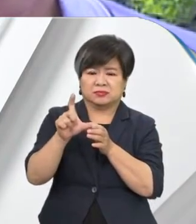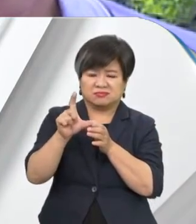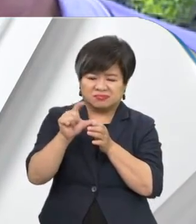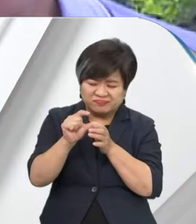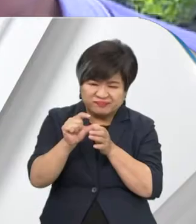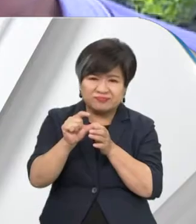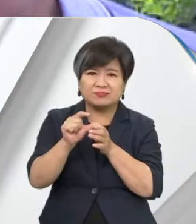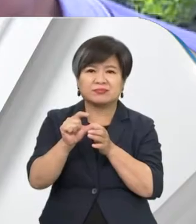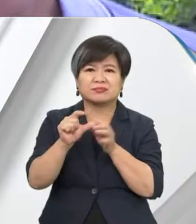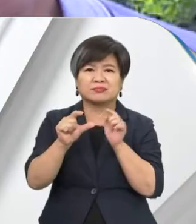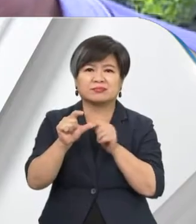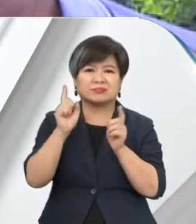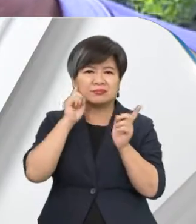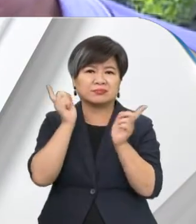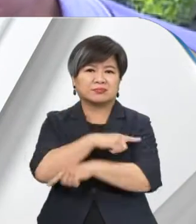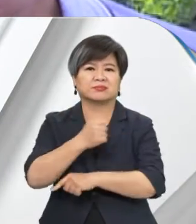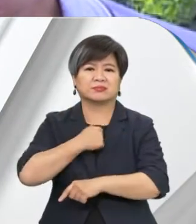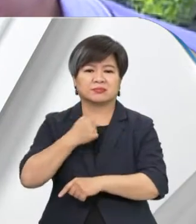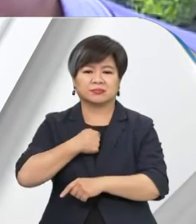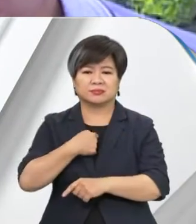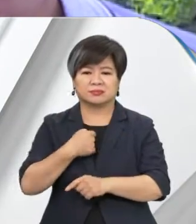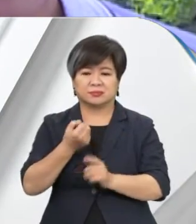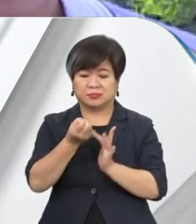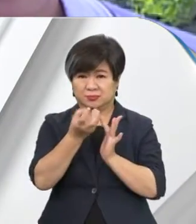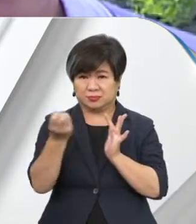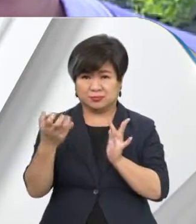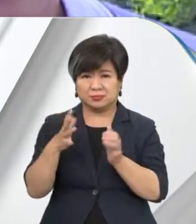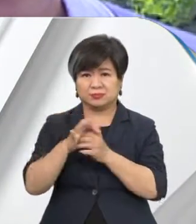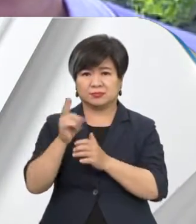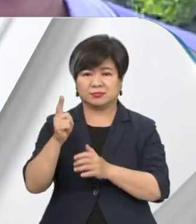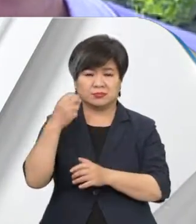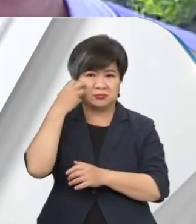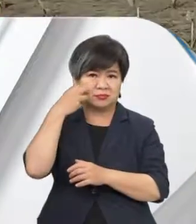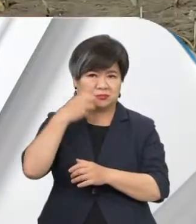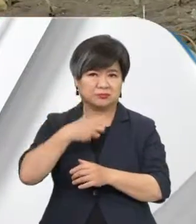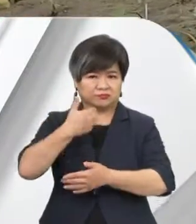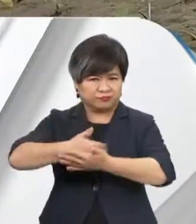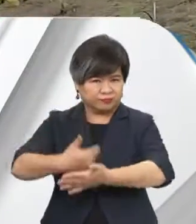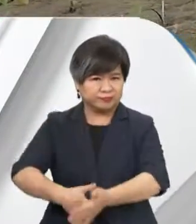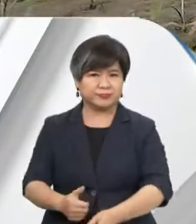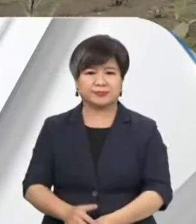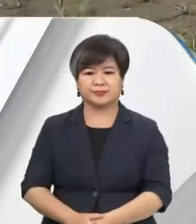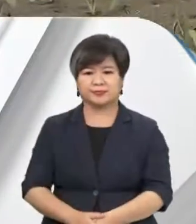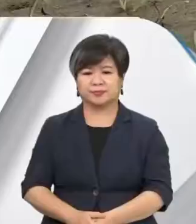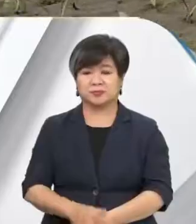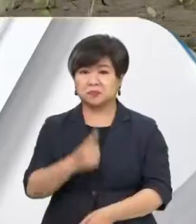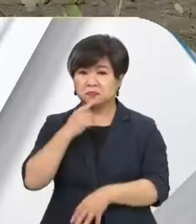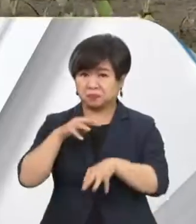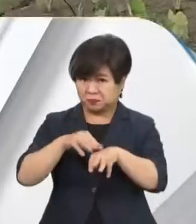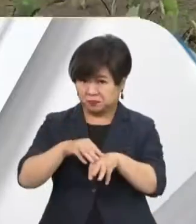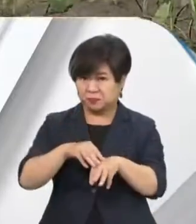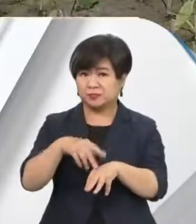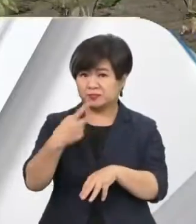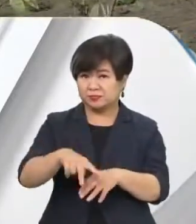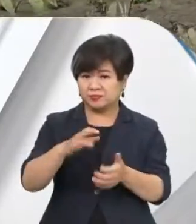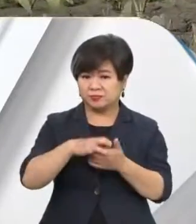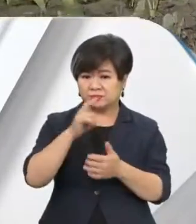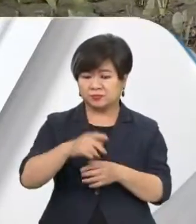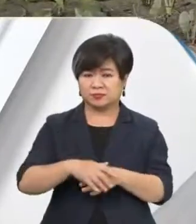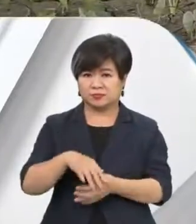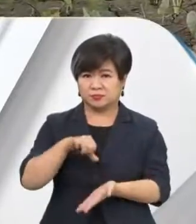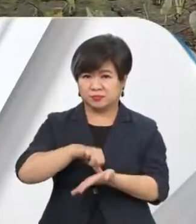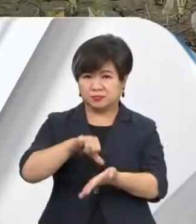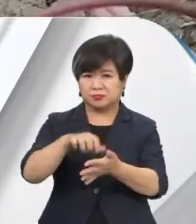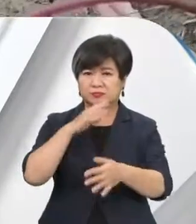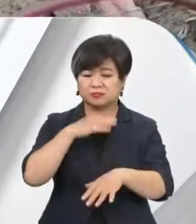短的，换句话说，我们红枣的花跟果相对的减少。 除了丰泽以外，公馆乡的乌叶咪因为